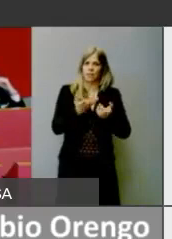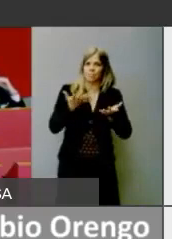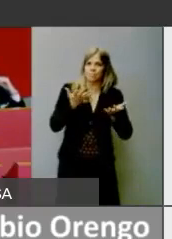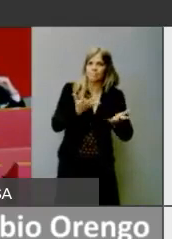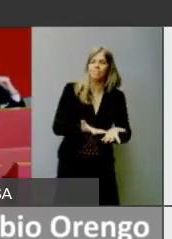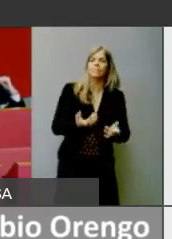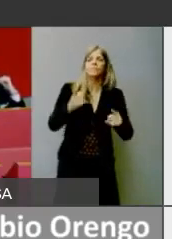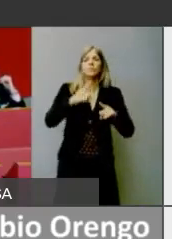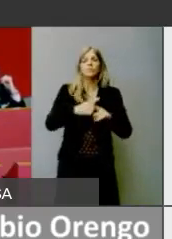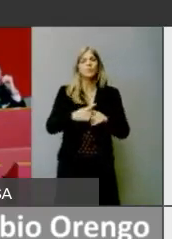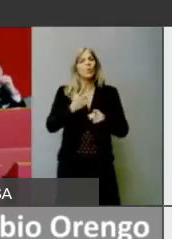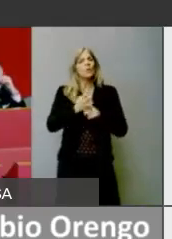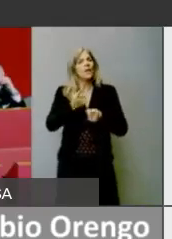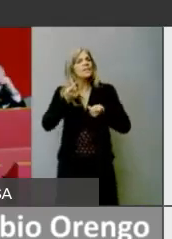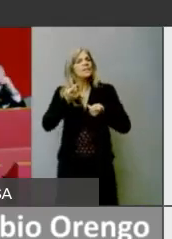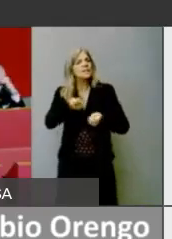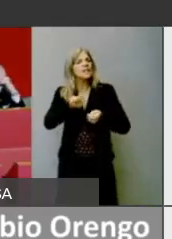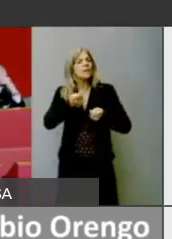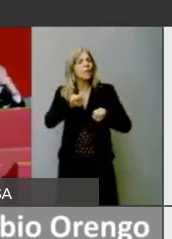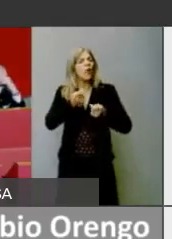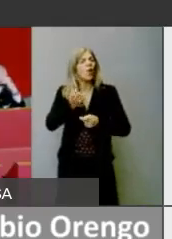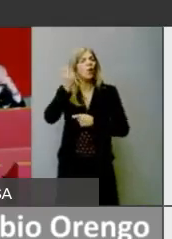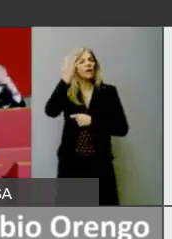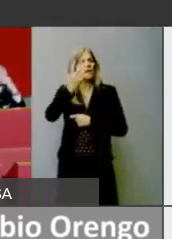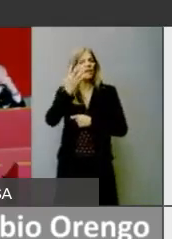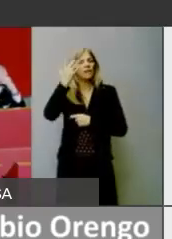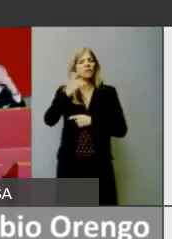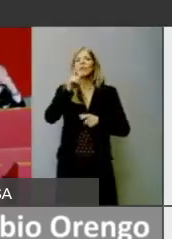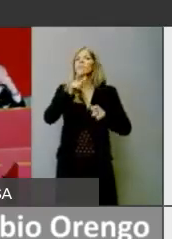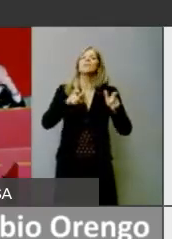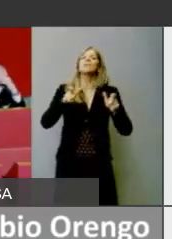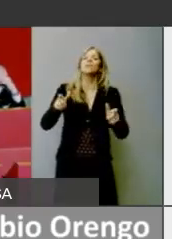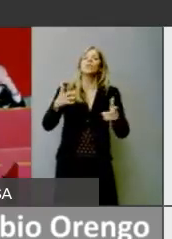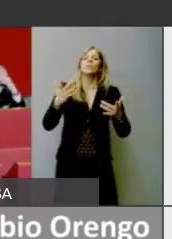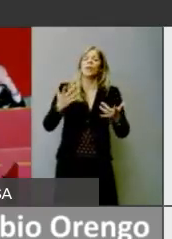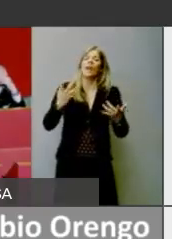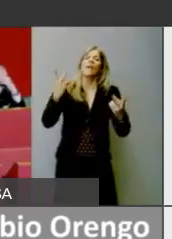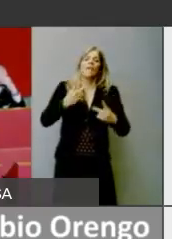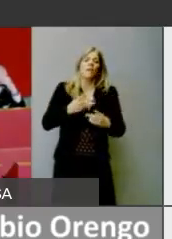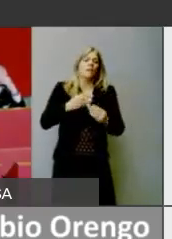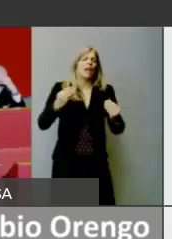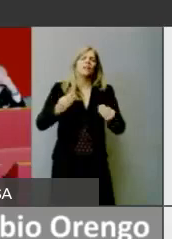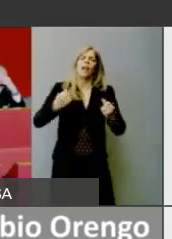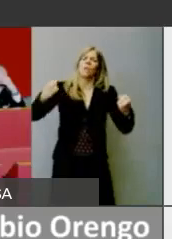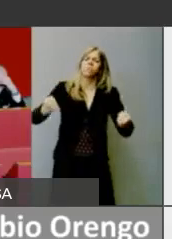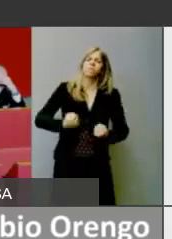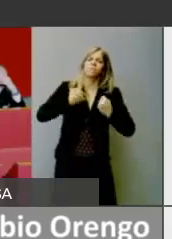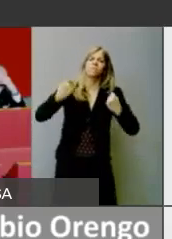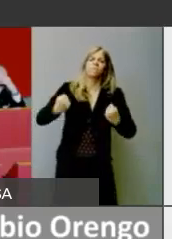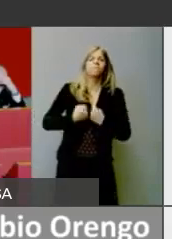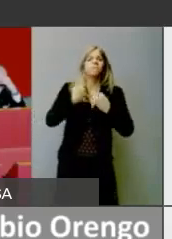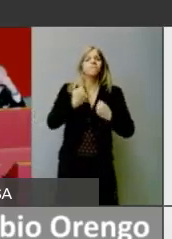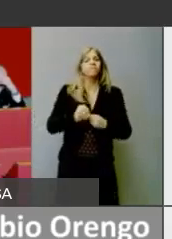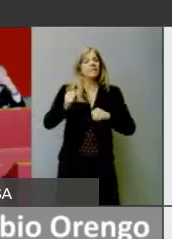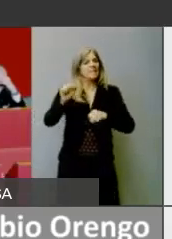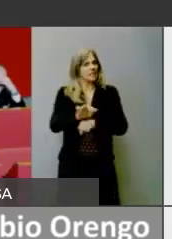persone che, nonostante le campagne di sensibilizzazione che ci sono ormai nato da tanti